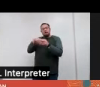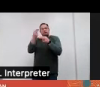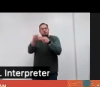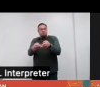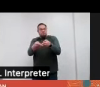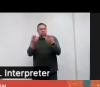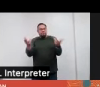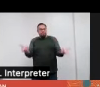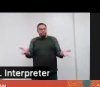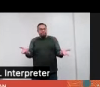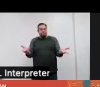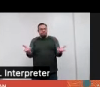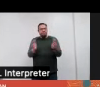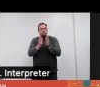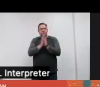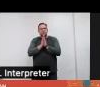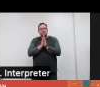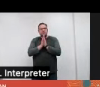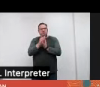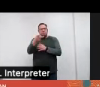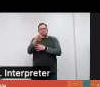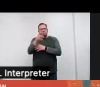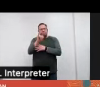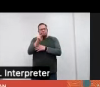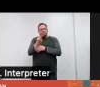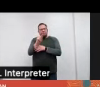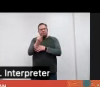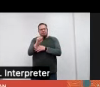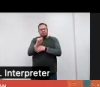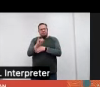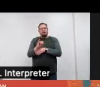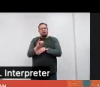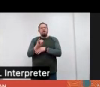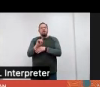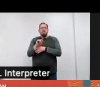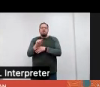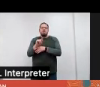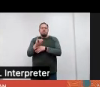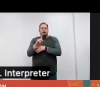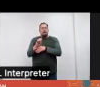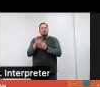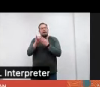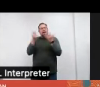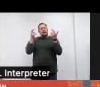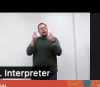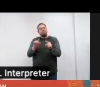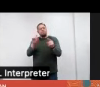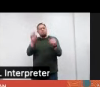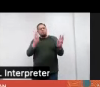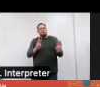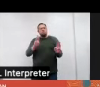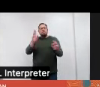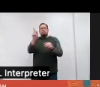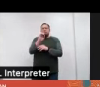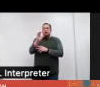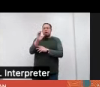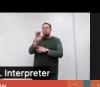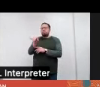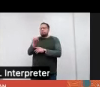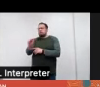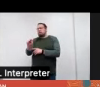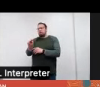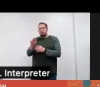هذه المنطقة. King tides, and it happens during the winter season in, you know, December, January, and